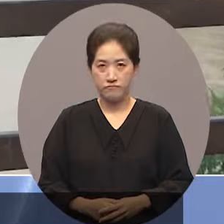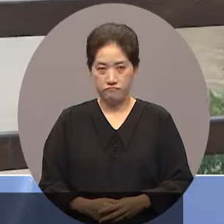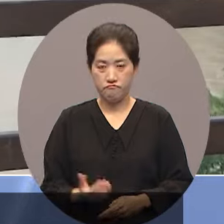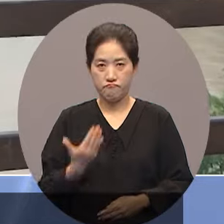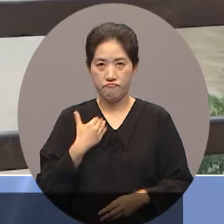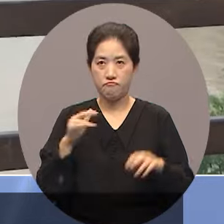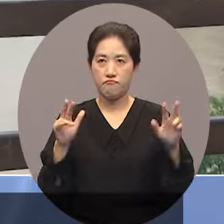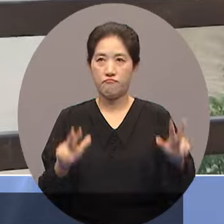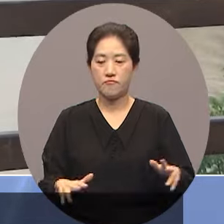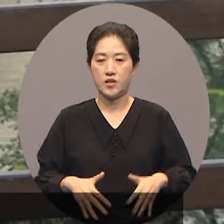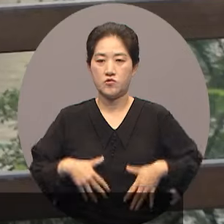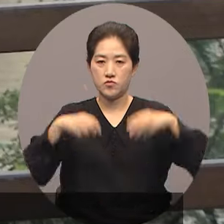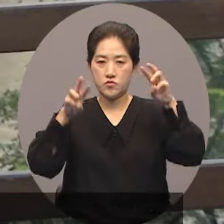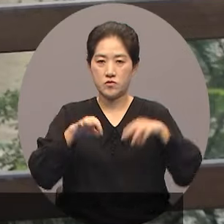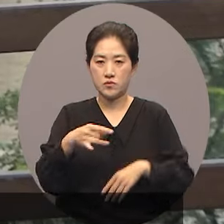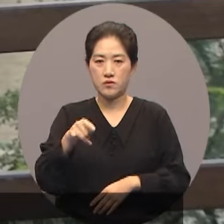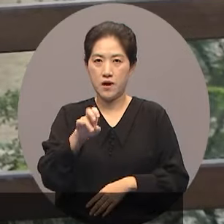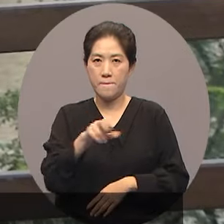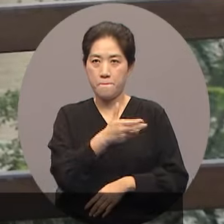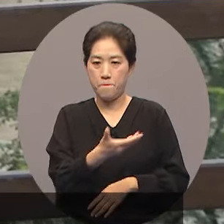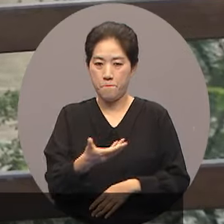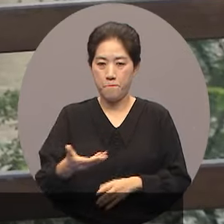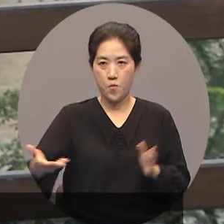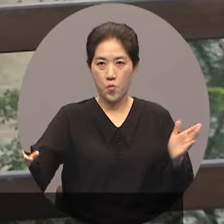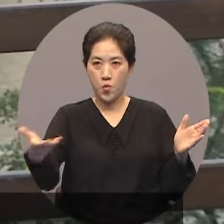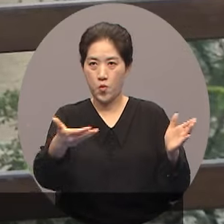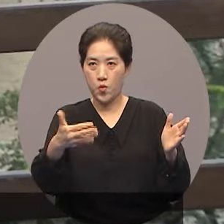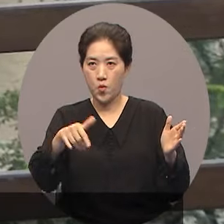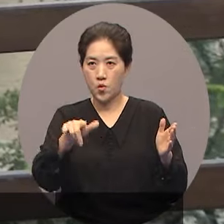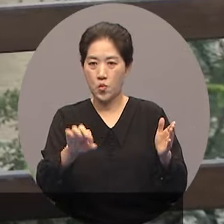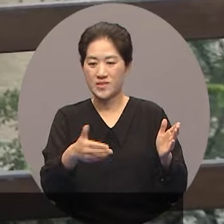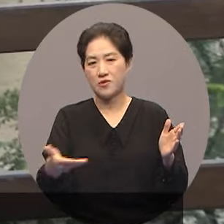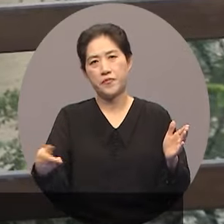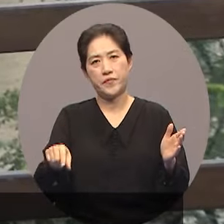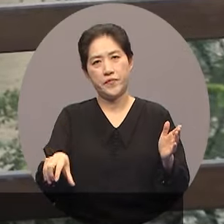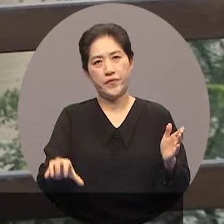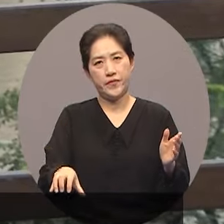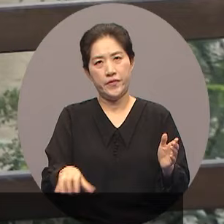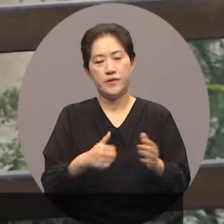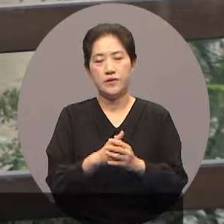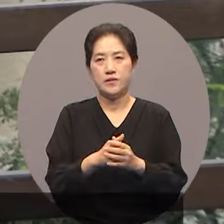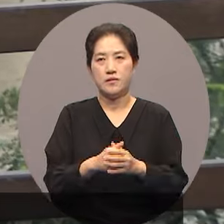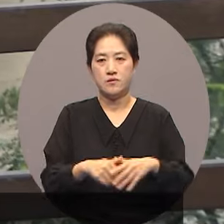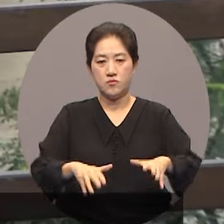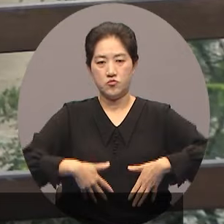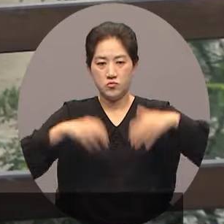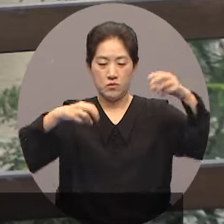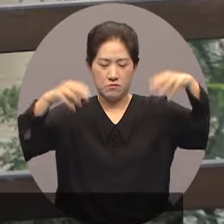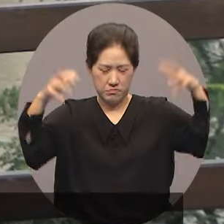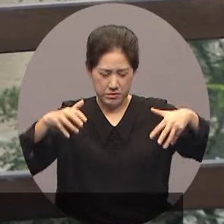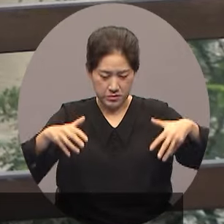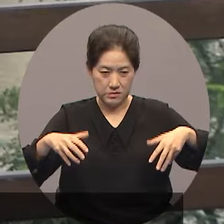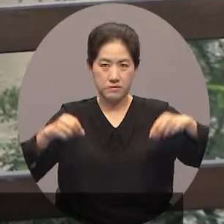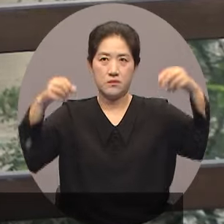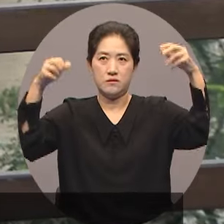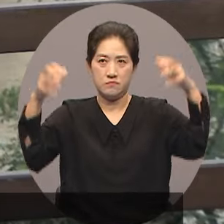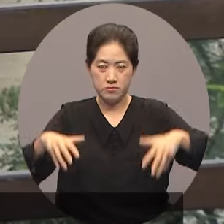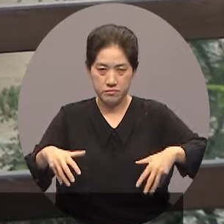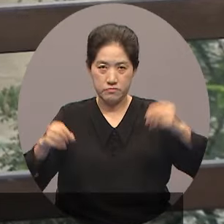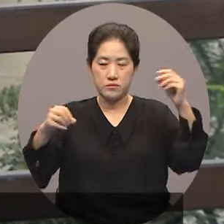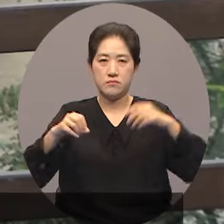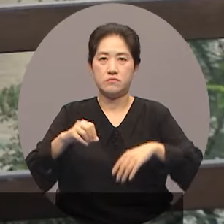네, 저는 지금 춘천 의암호병 공지천에 나와 있습니다. 춘천은 지금 매우 강한 비가 내렸다 그쳤다를 반복하고